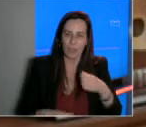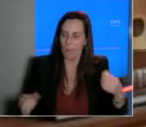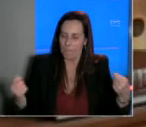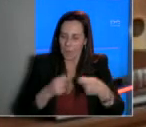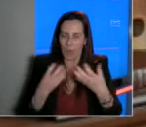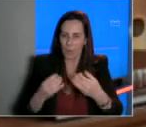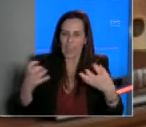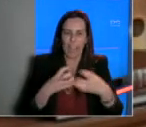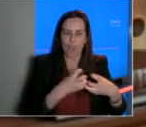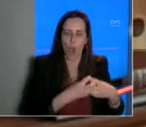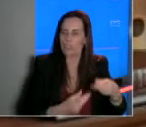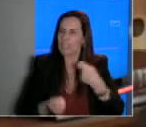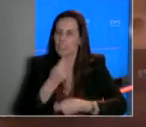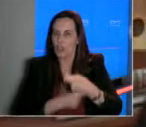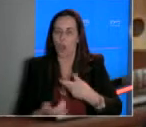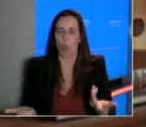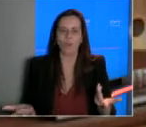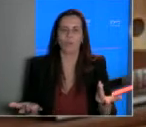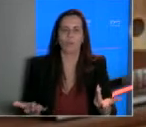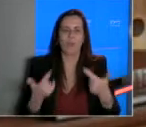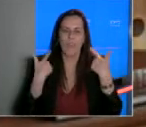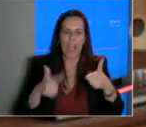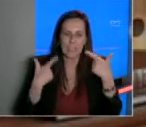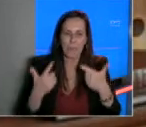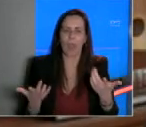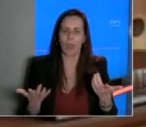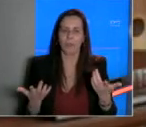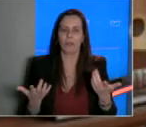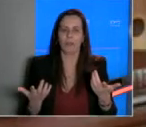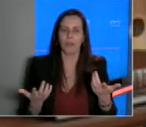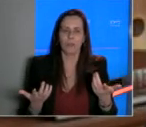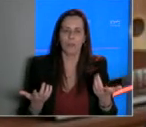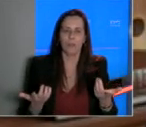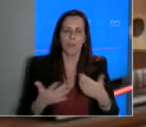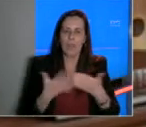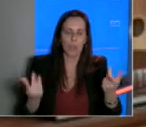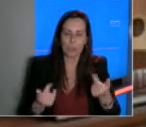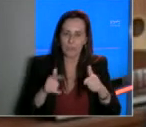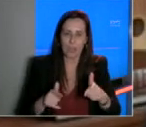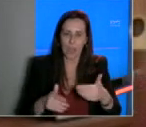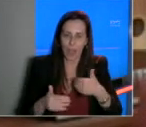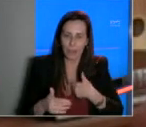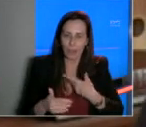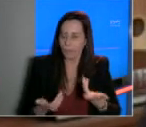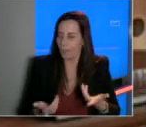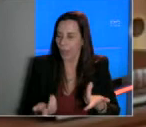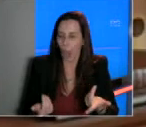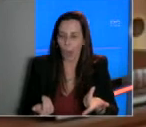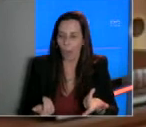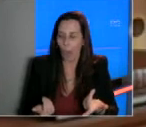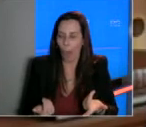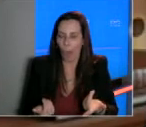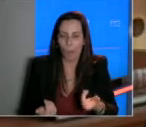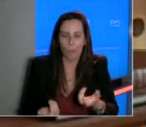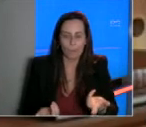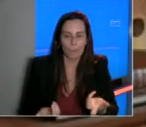המון המון חברות עסקיות והסברה ומדיני, ואין לנו כסף לזה, אז אנחנו ככה מגרדים מפה, מגרדים